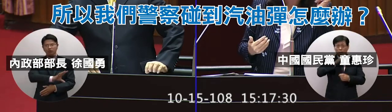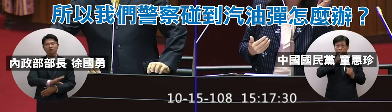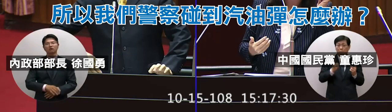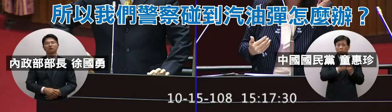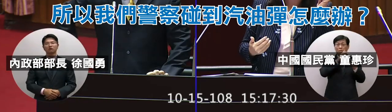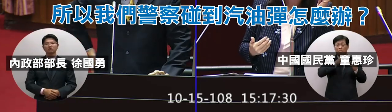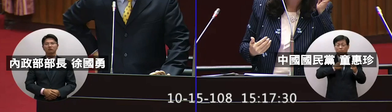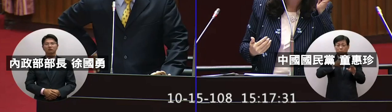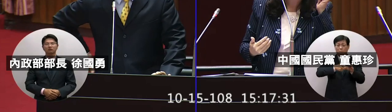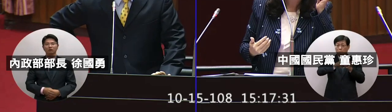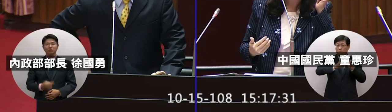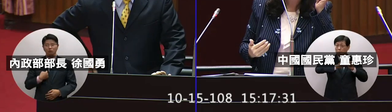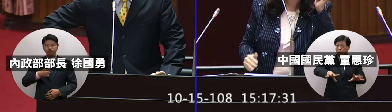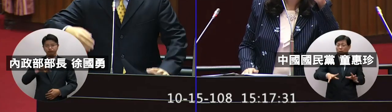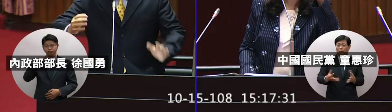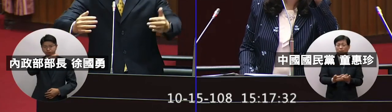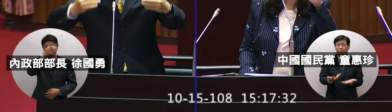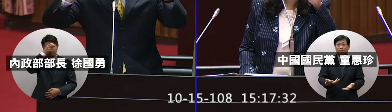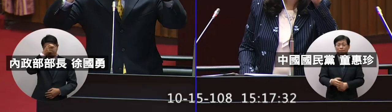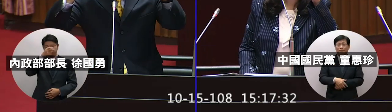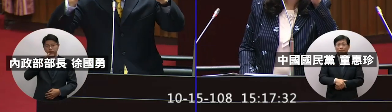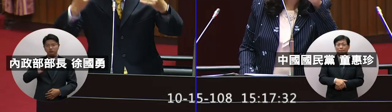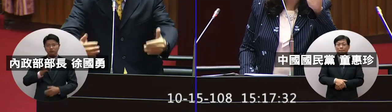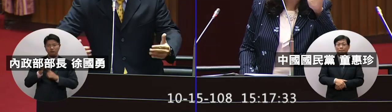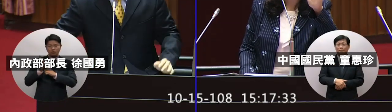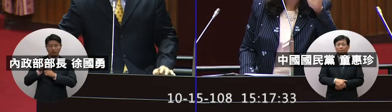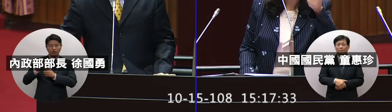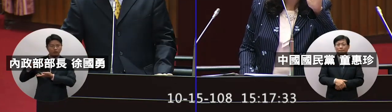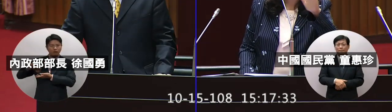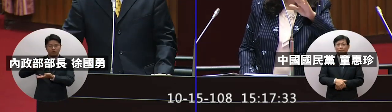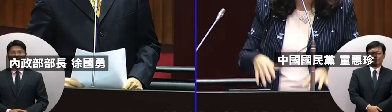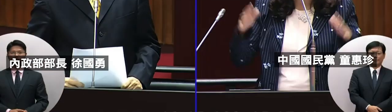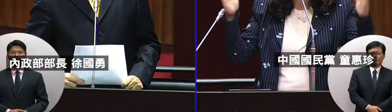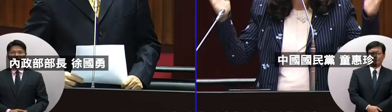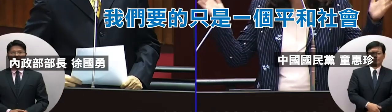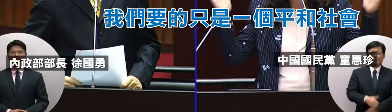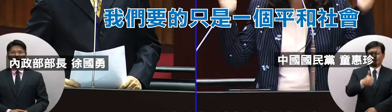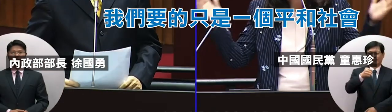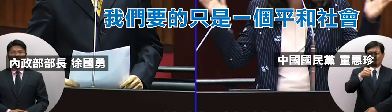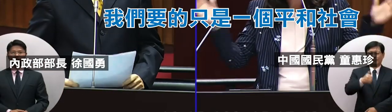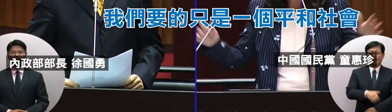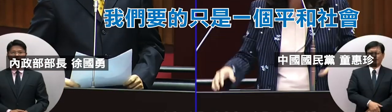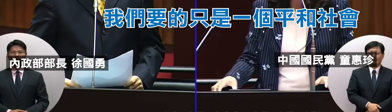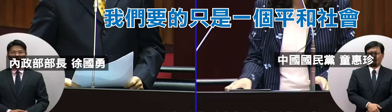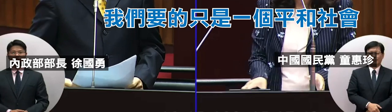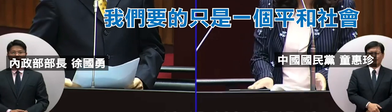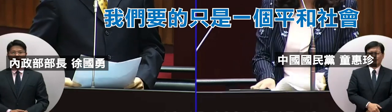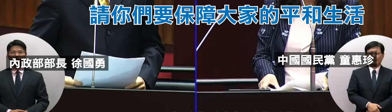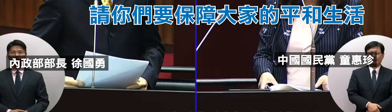碰到汽油弹怎么办？ 我们警察不会带枪出去，我们的人民也 谢谢